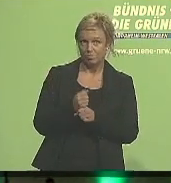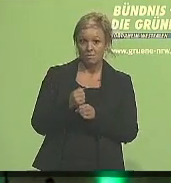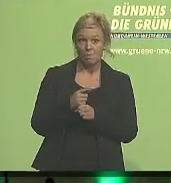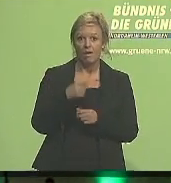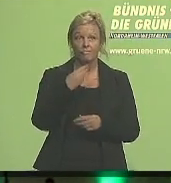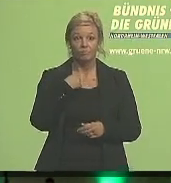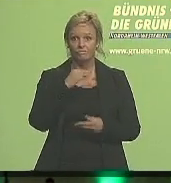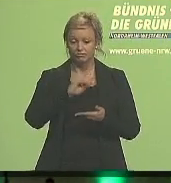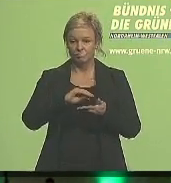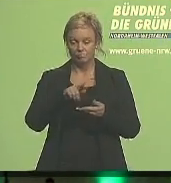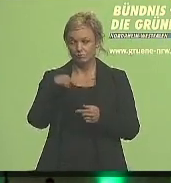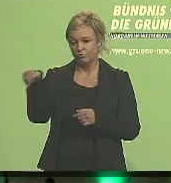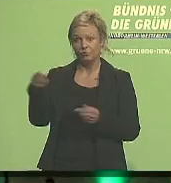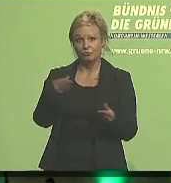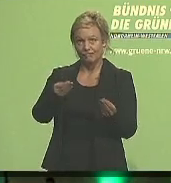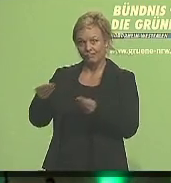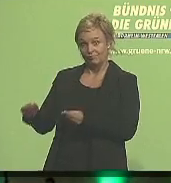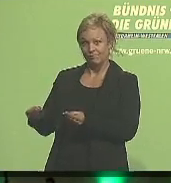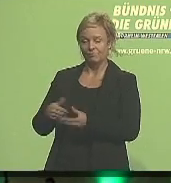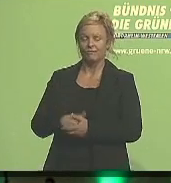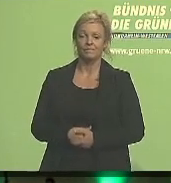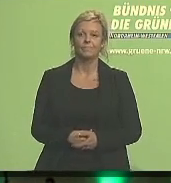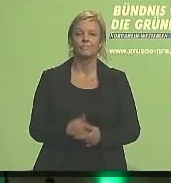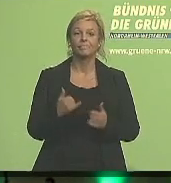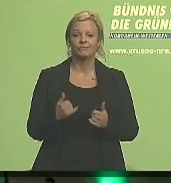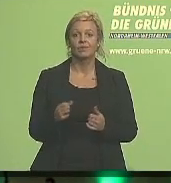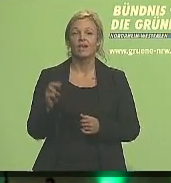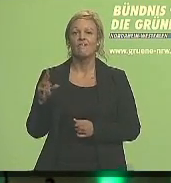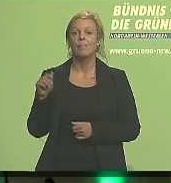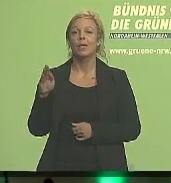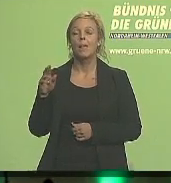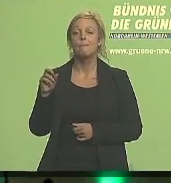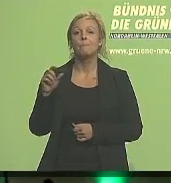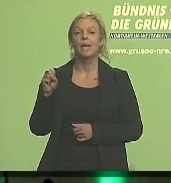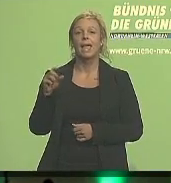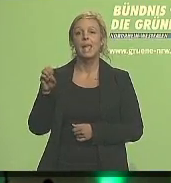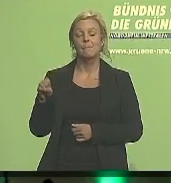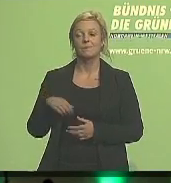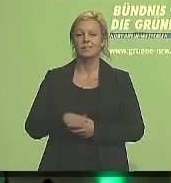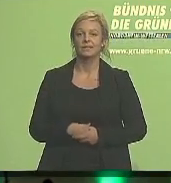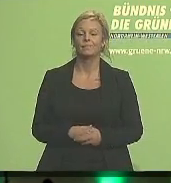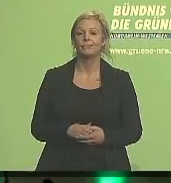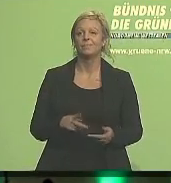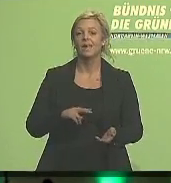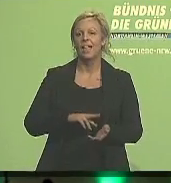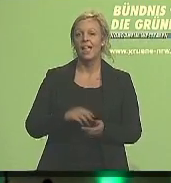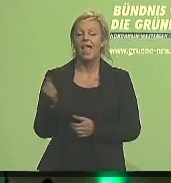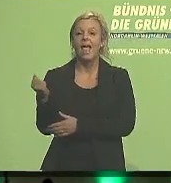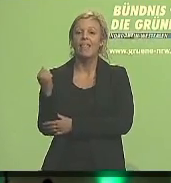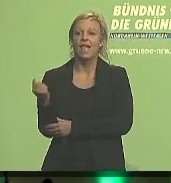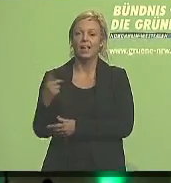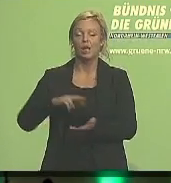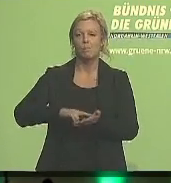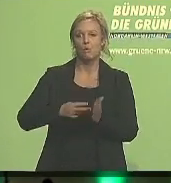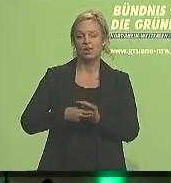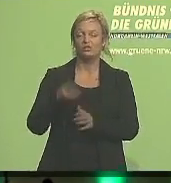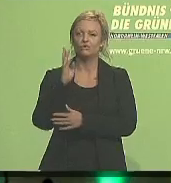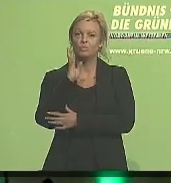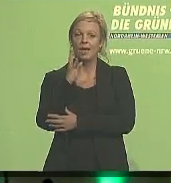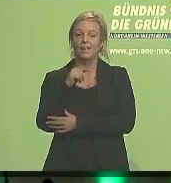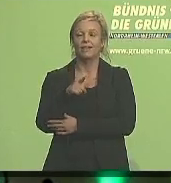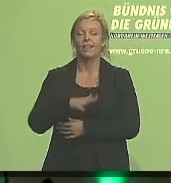vorne einwerfen. Jetzt Wiebke Brems, Energie- und klimapolitische Sprecherin der Landtagsfraktion. Du hast 5 Minuten, Wiebke.